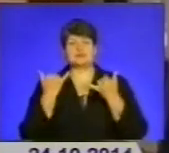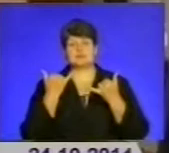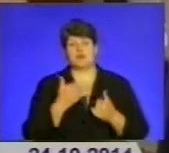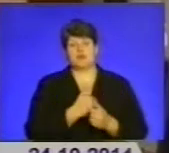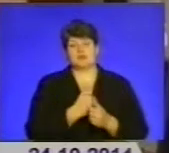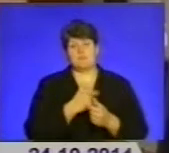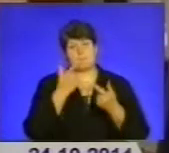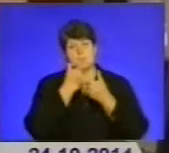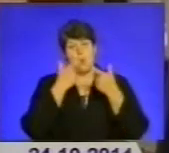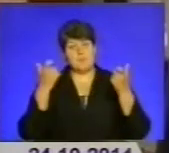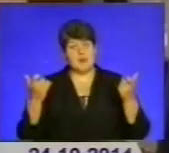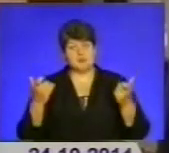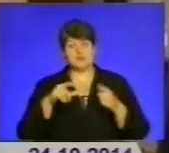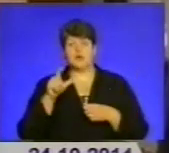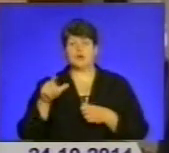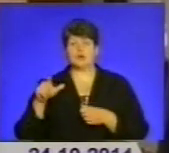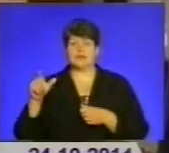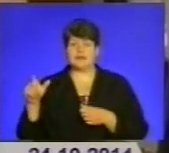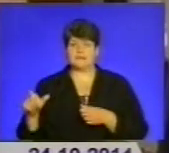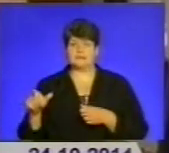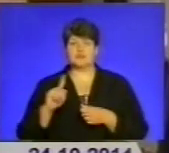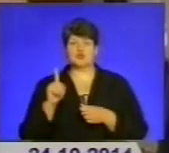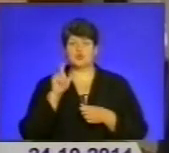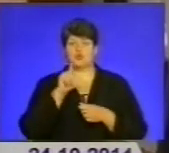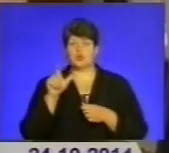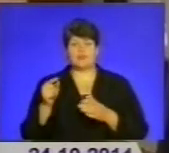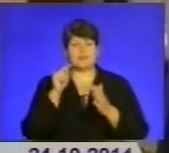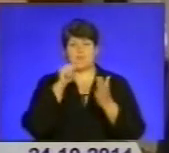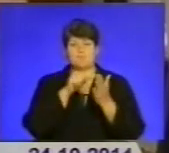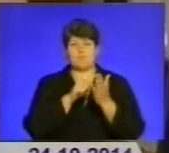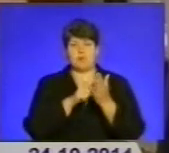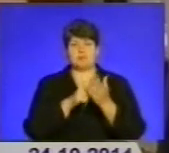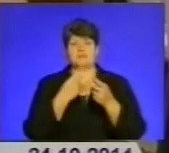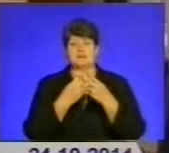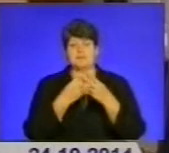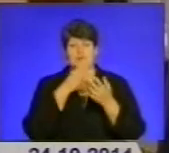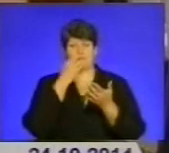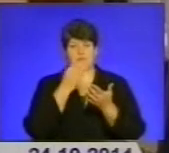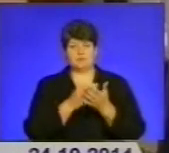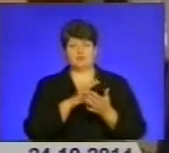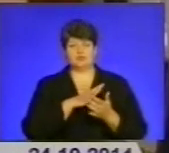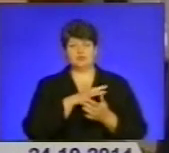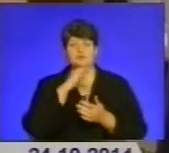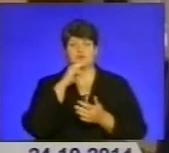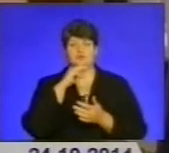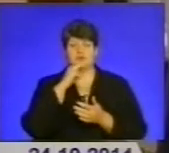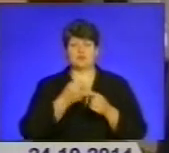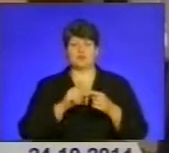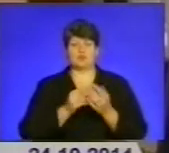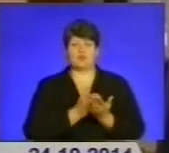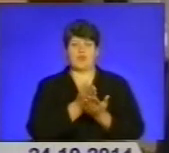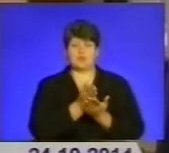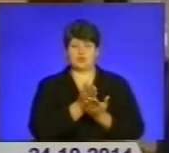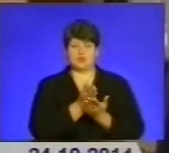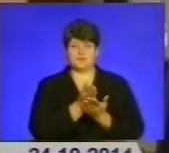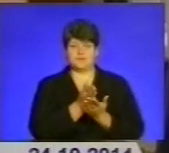хотілося б попередити людей, щоб люди не попали під кримінальну відповідальність і були обачними в цьому напрямку.